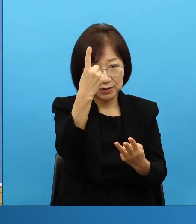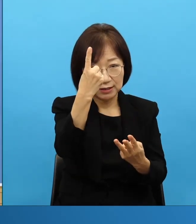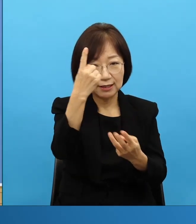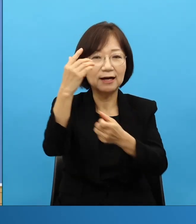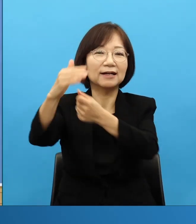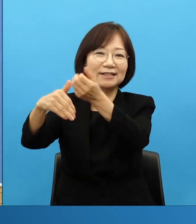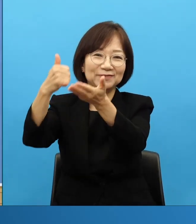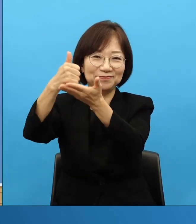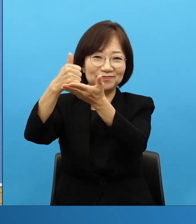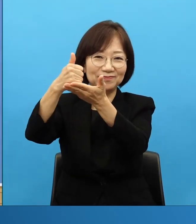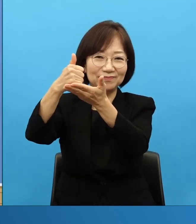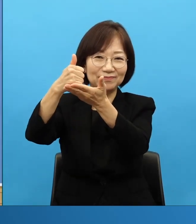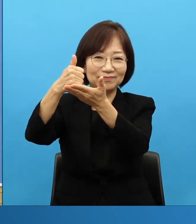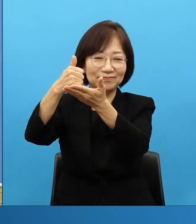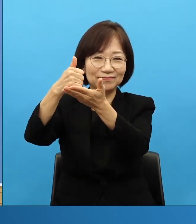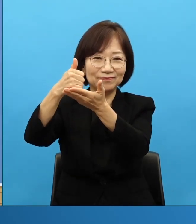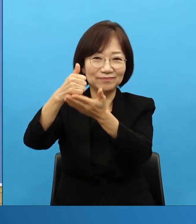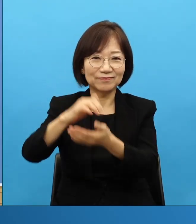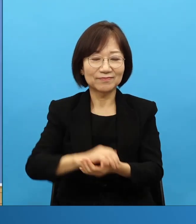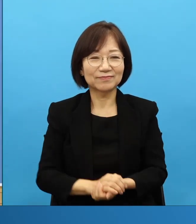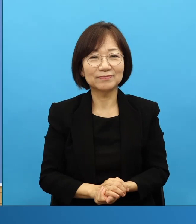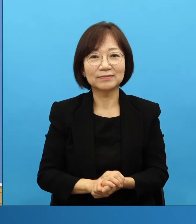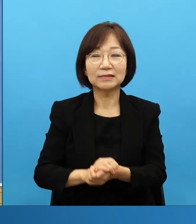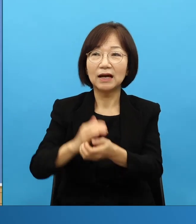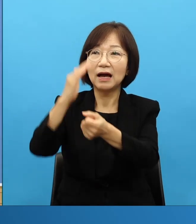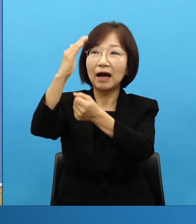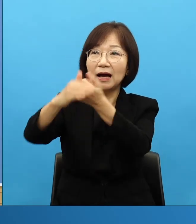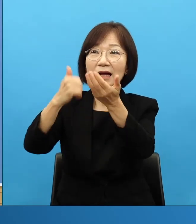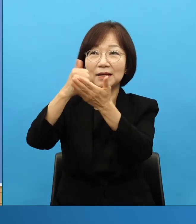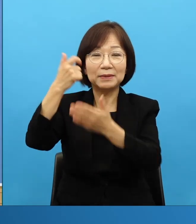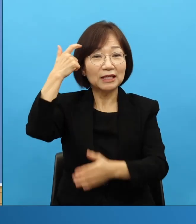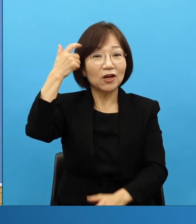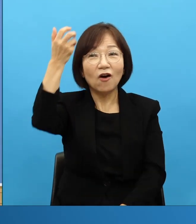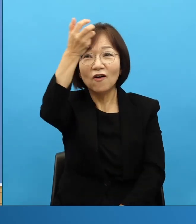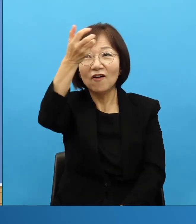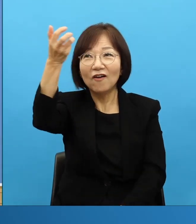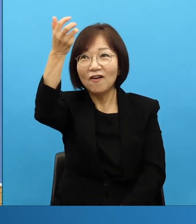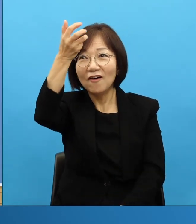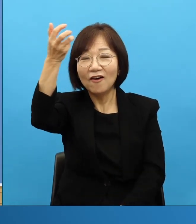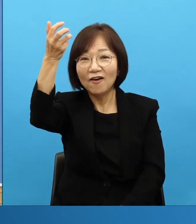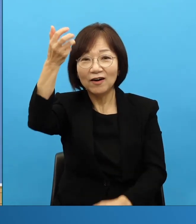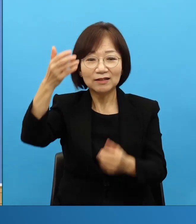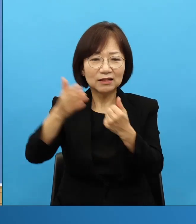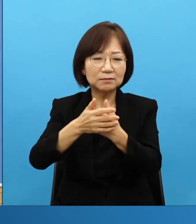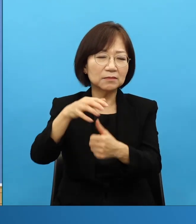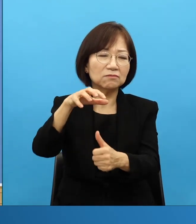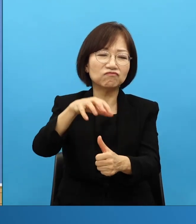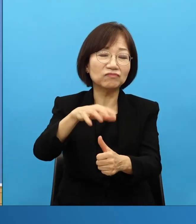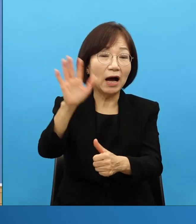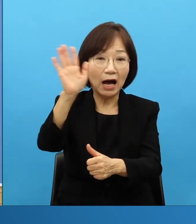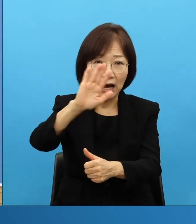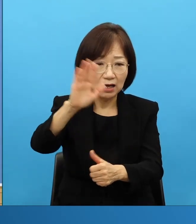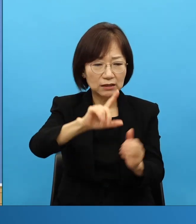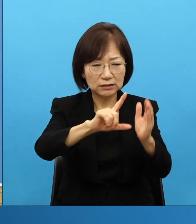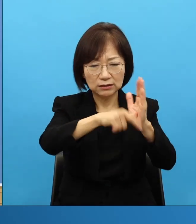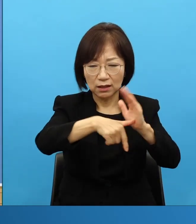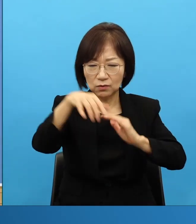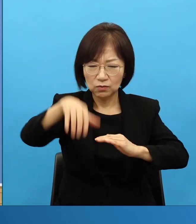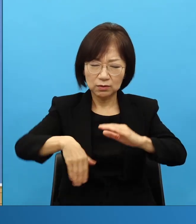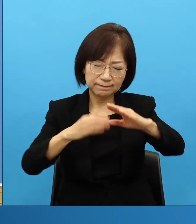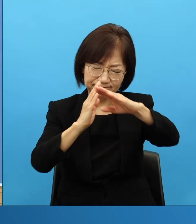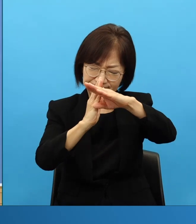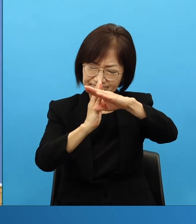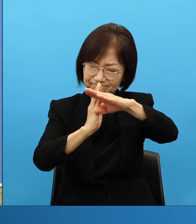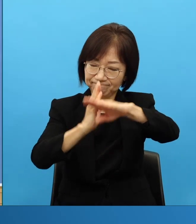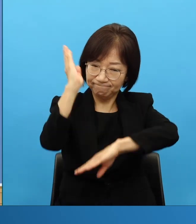the 초월해요. triune God we see. 하나님은 영이시니 예반 이 말은 어디 갇혀 있는 게 아니고 시공간을 초월해서 역사하시는 겁니다. For God